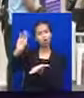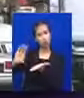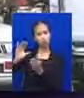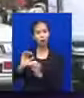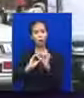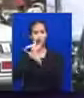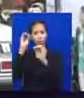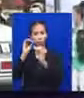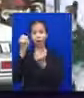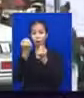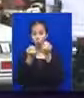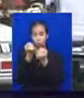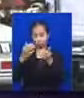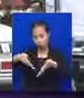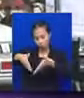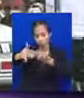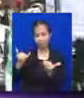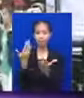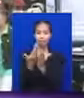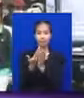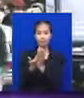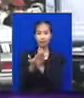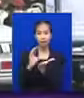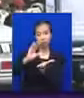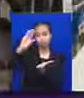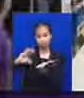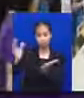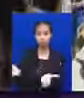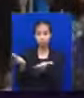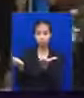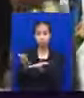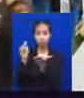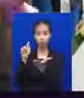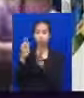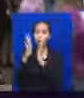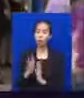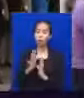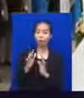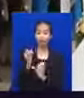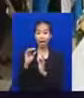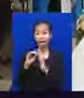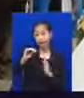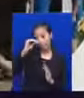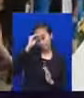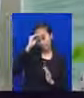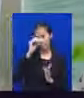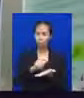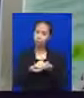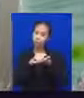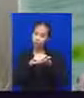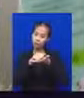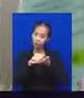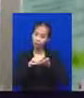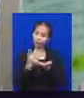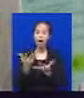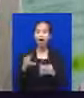นก็ยังได้สนับสนุนงบประมาณในการจัดนักศึกษาจากวิทยาลัยเทคนิคและก็วิทยาลัยการอาชีพตั้งจุดบริการอำนวยความสะดวก